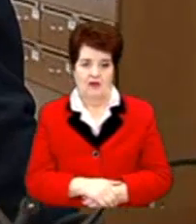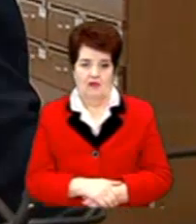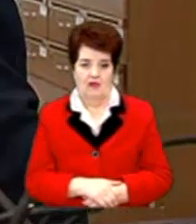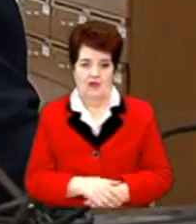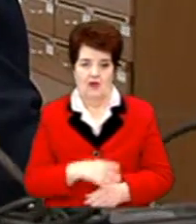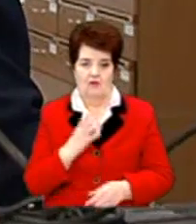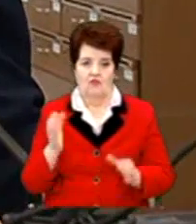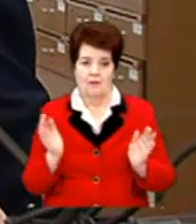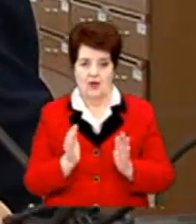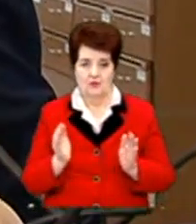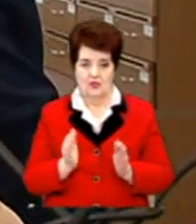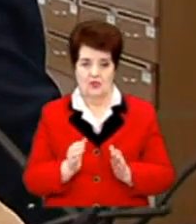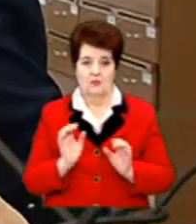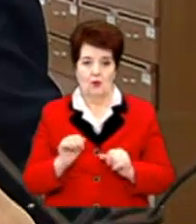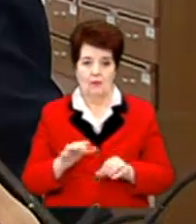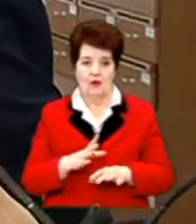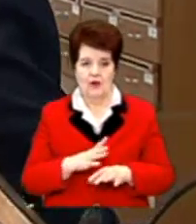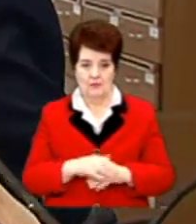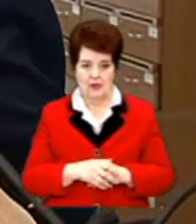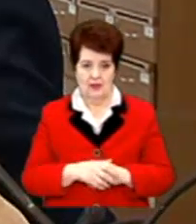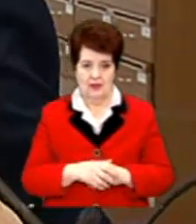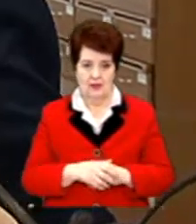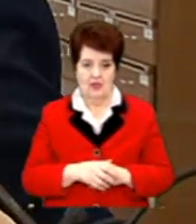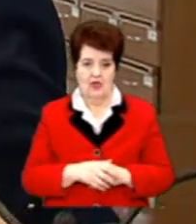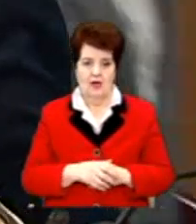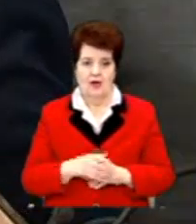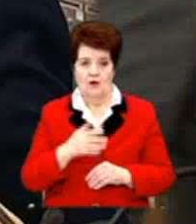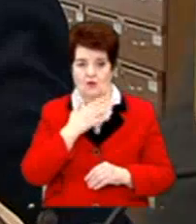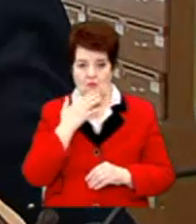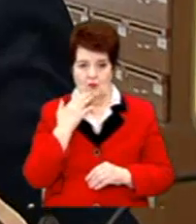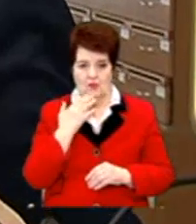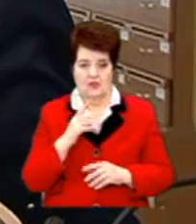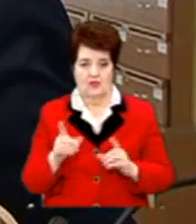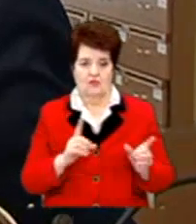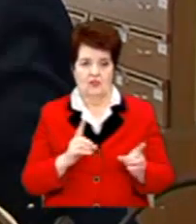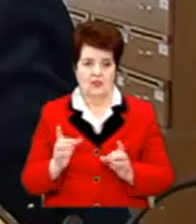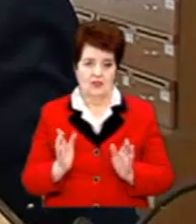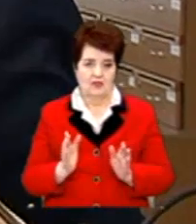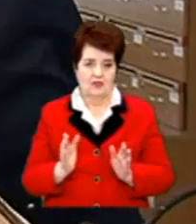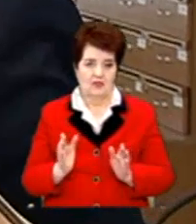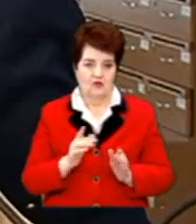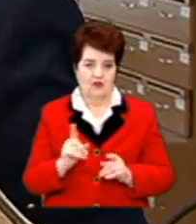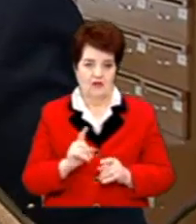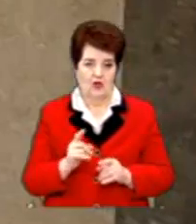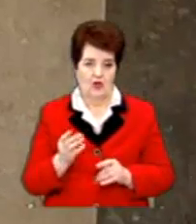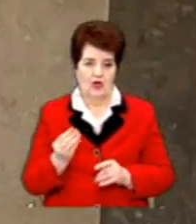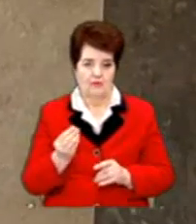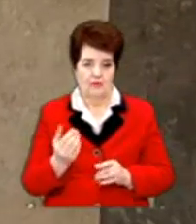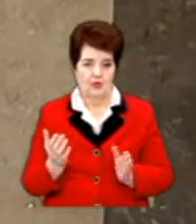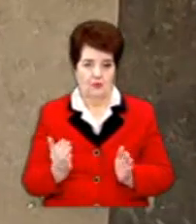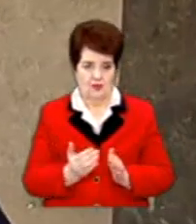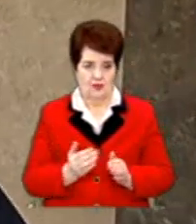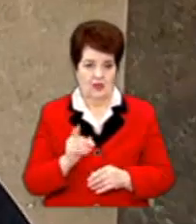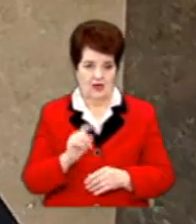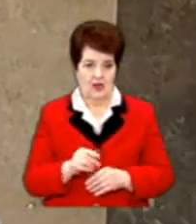am primit mai puțin, probabil că de aceea că în ianuarie Parlamentul nu se convoca în ședință, am primit ceva mai puțin decât de obicei. Chiar mai